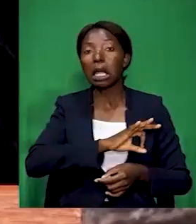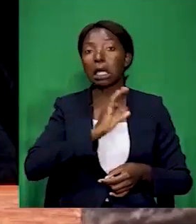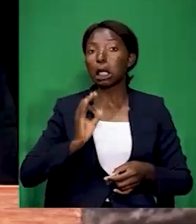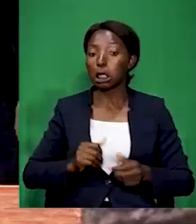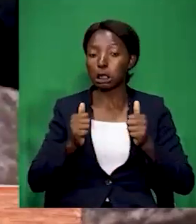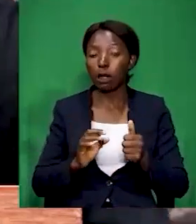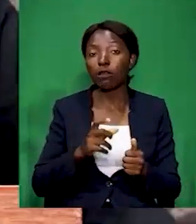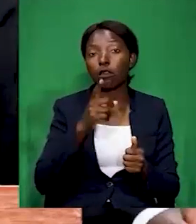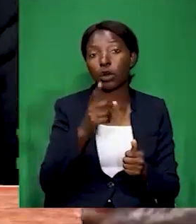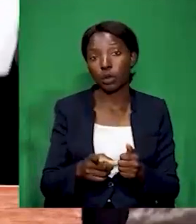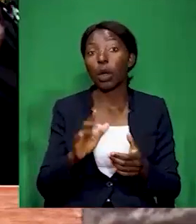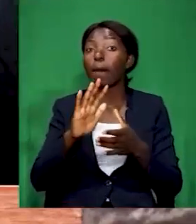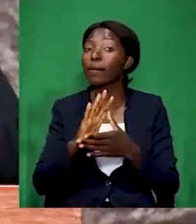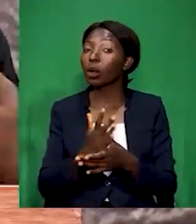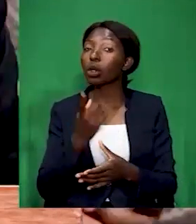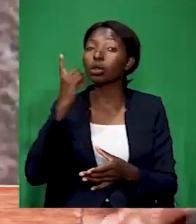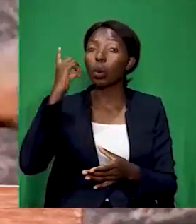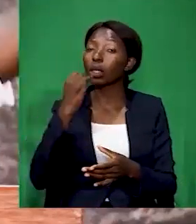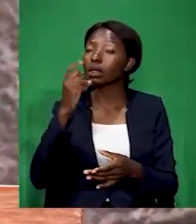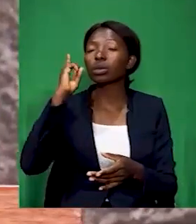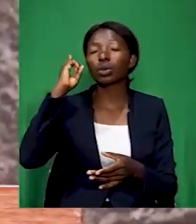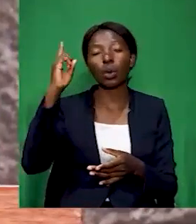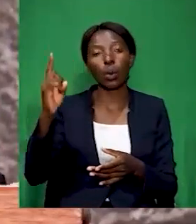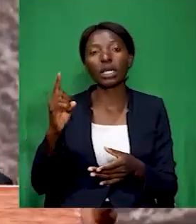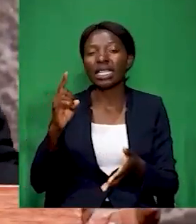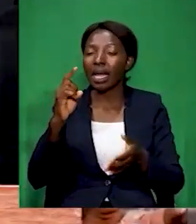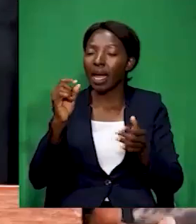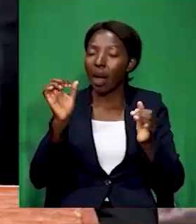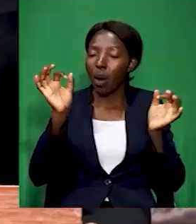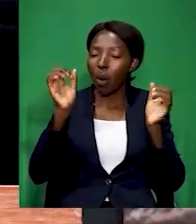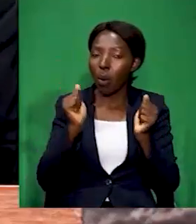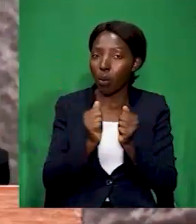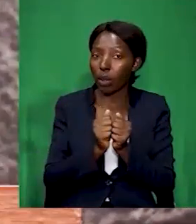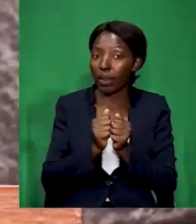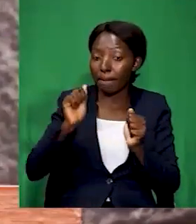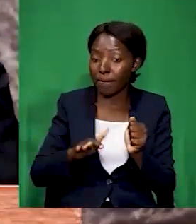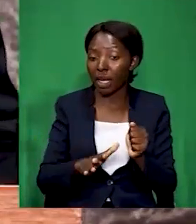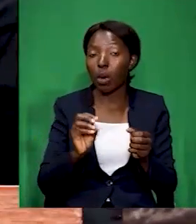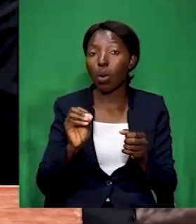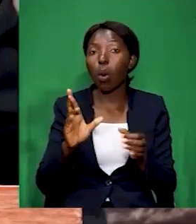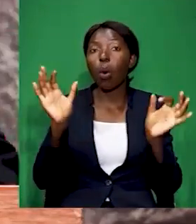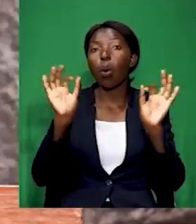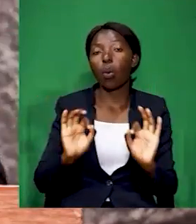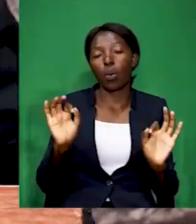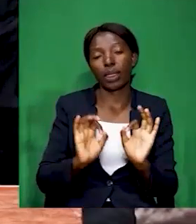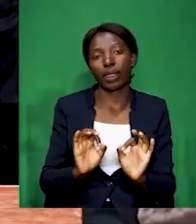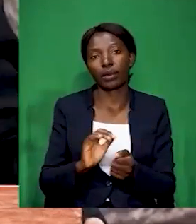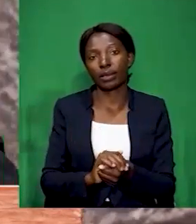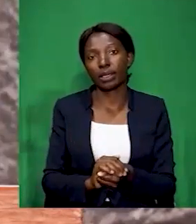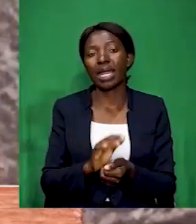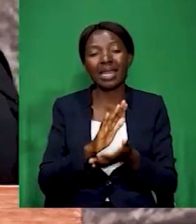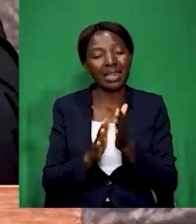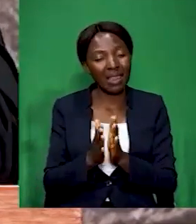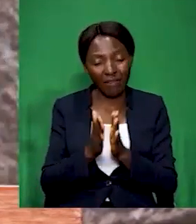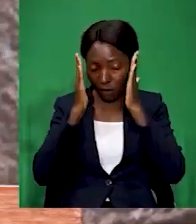is sufficient for you. Nekuti Mwari ndi Mwari, miracle or no miracle in your life. Saka hatimiri